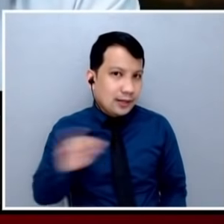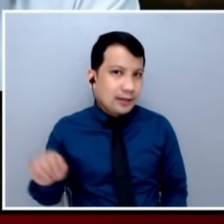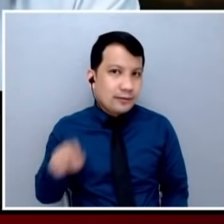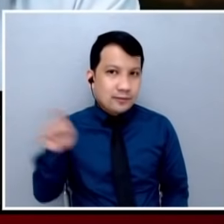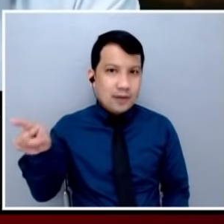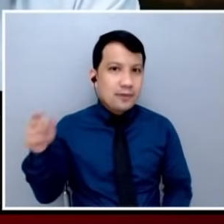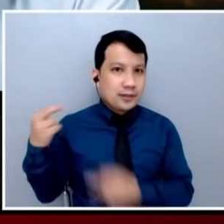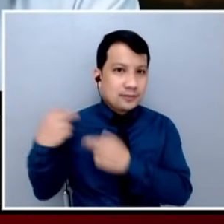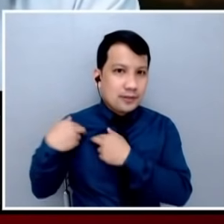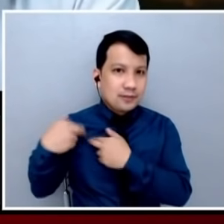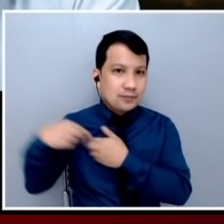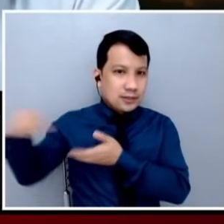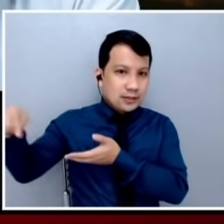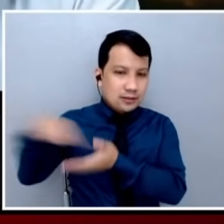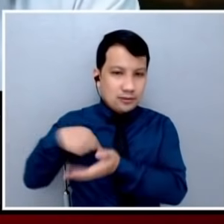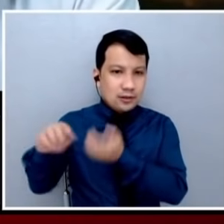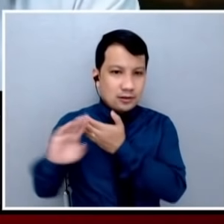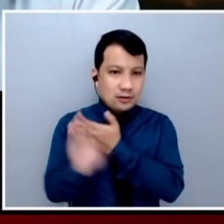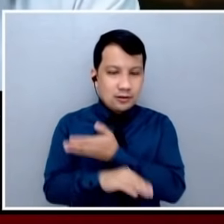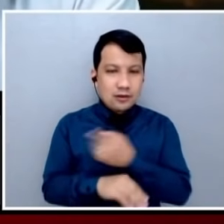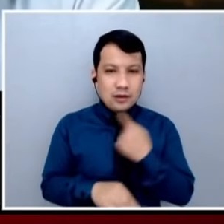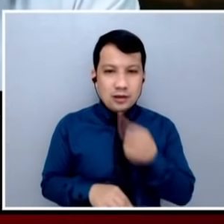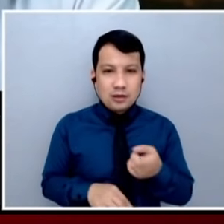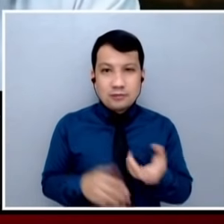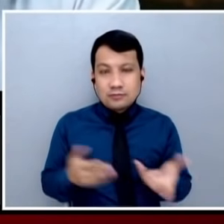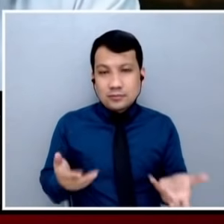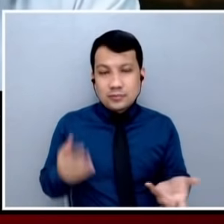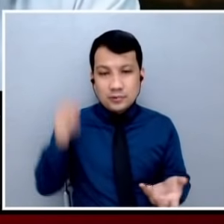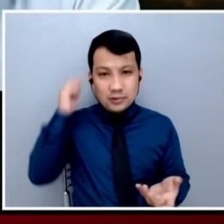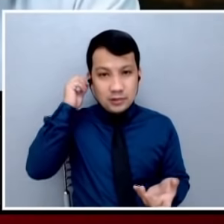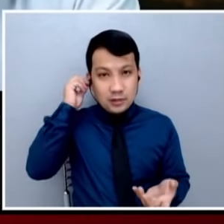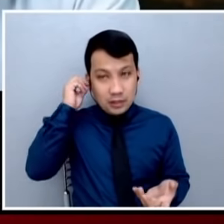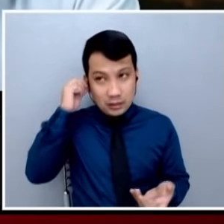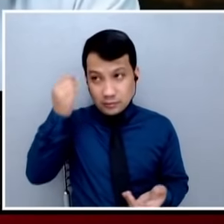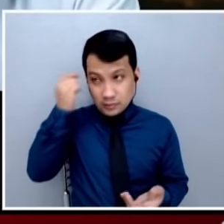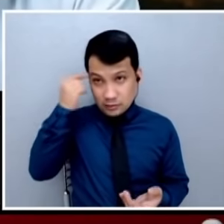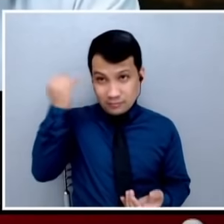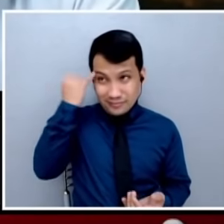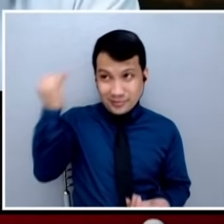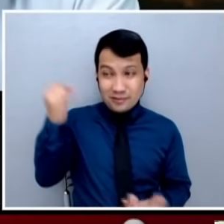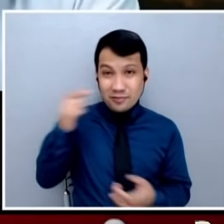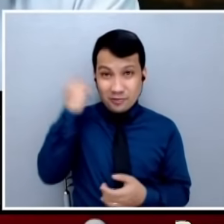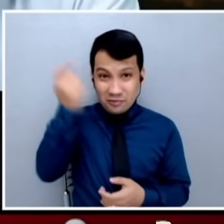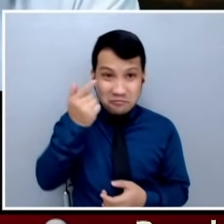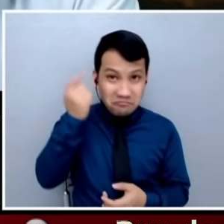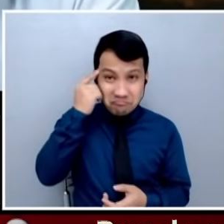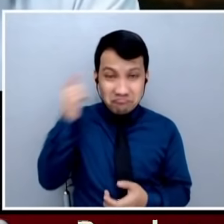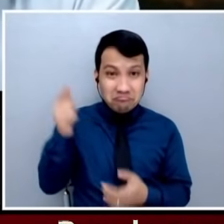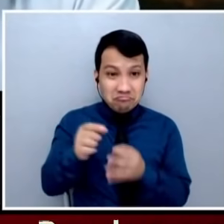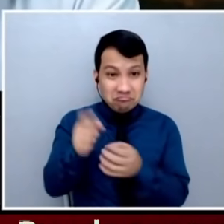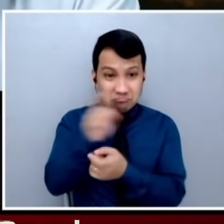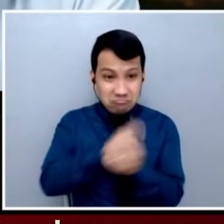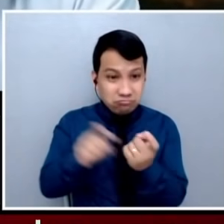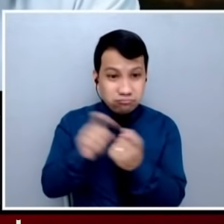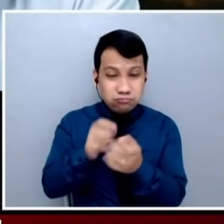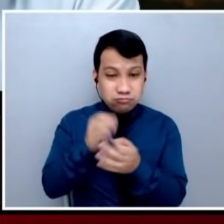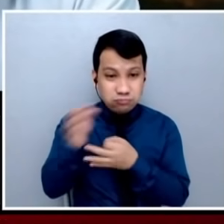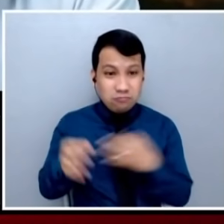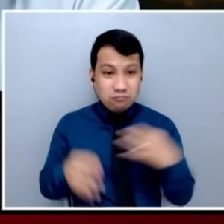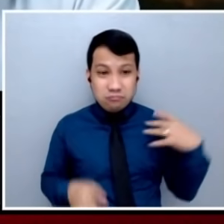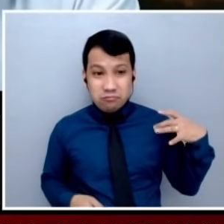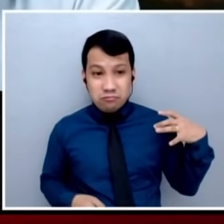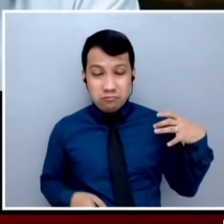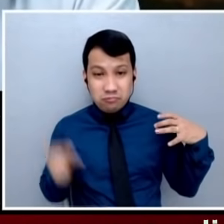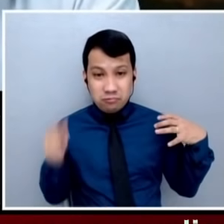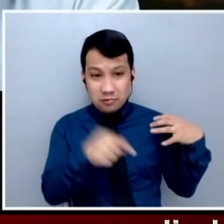Kasi if we don't push for this, Mike, imagine mo na lang, ibig sabihin the government can just exact and say and wait for